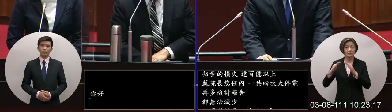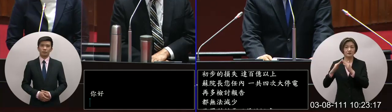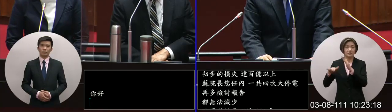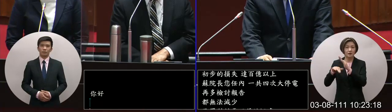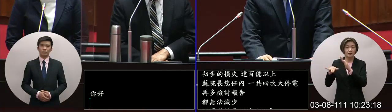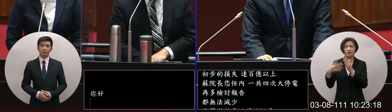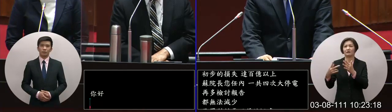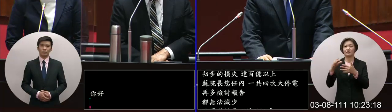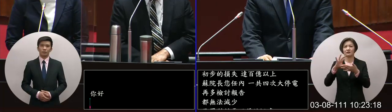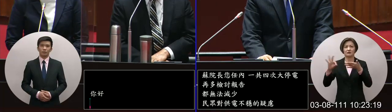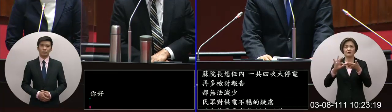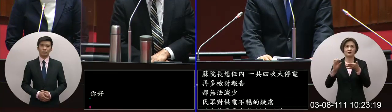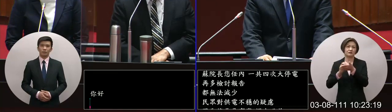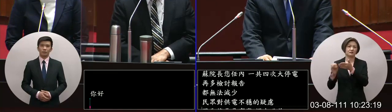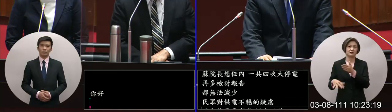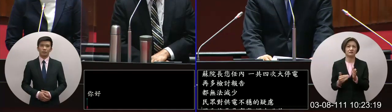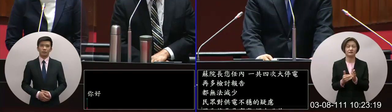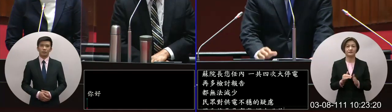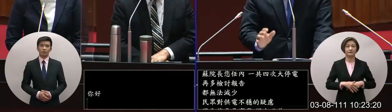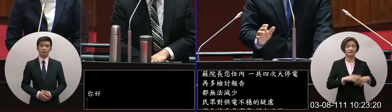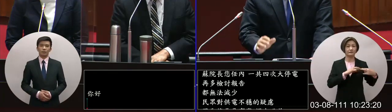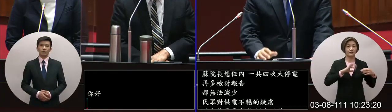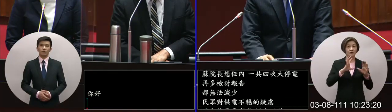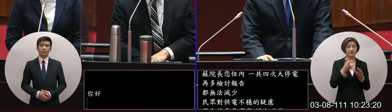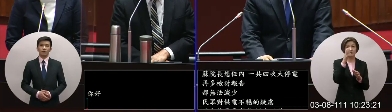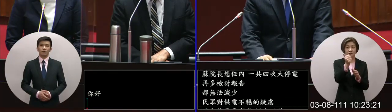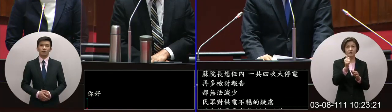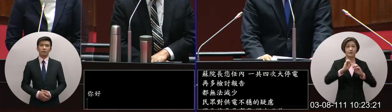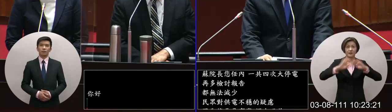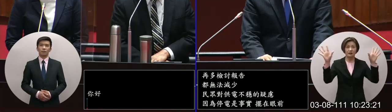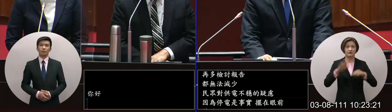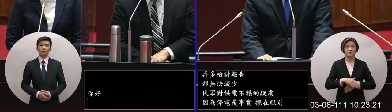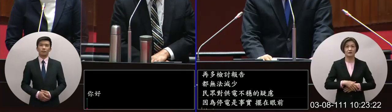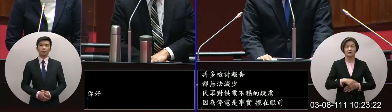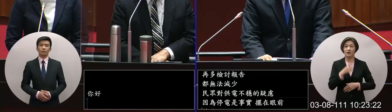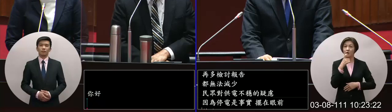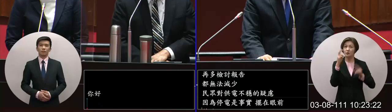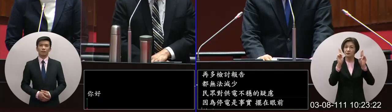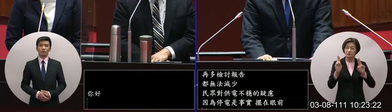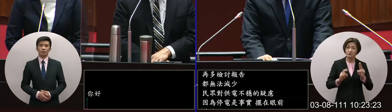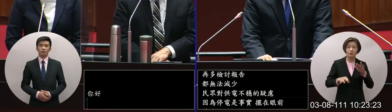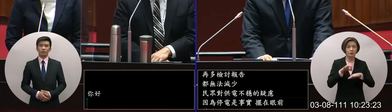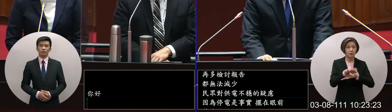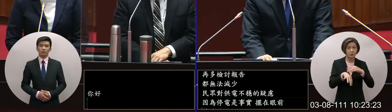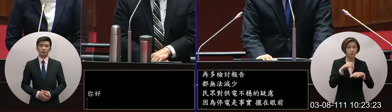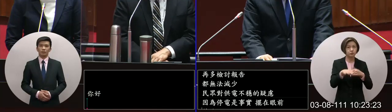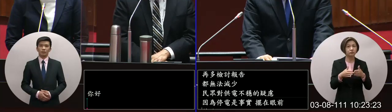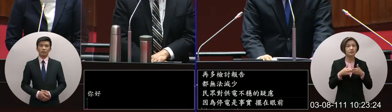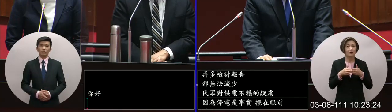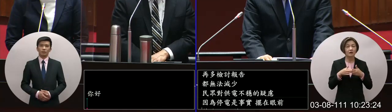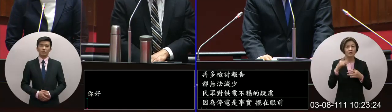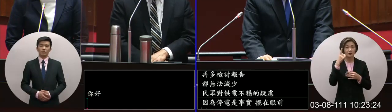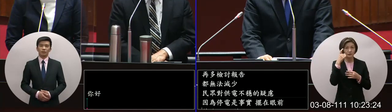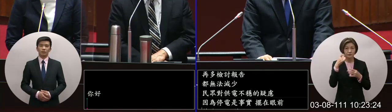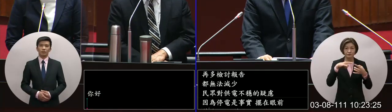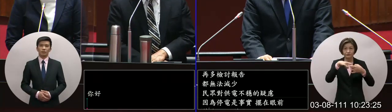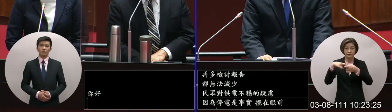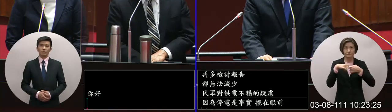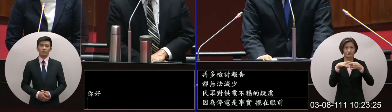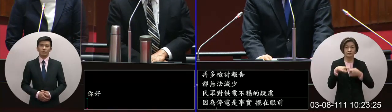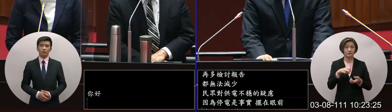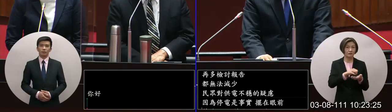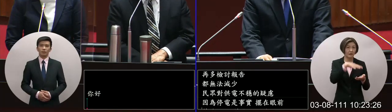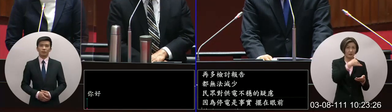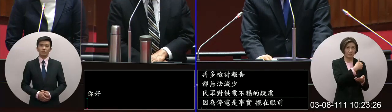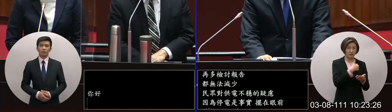掉哦。近日蔡总统说鼓励投入绿色的能源，那欧盟也打算说将核